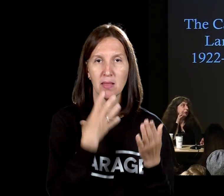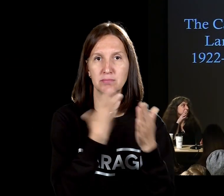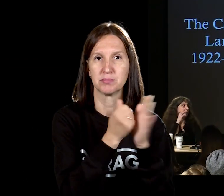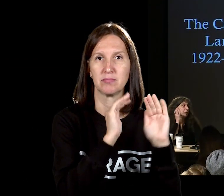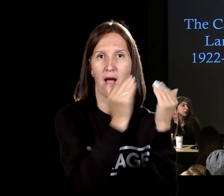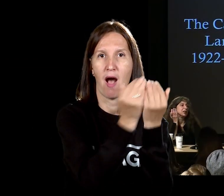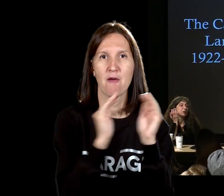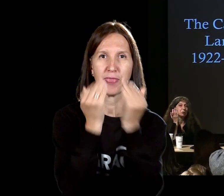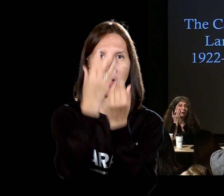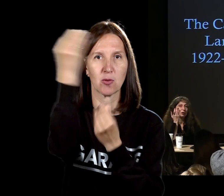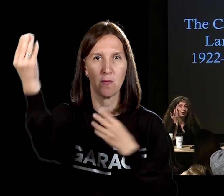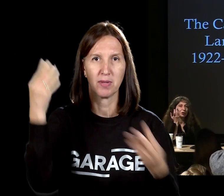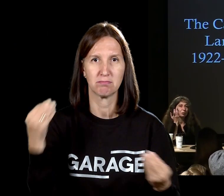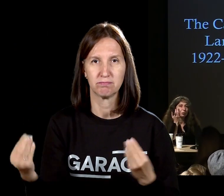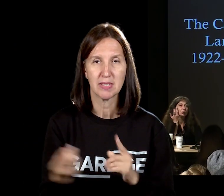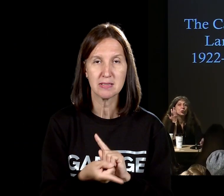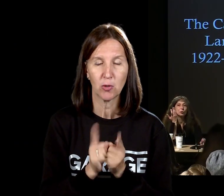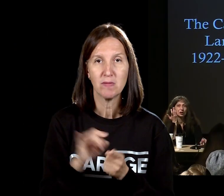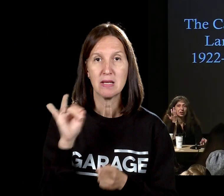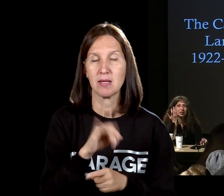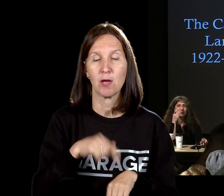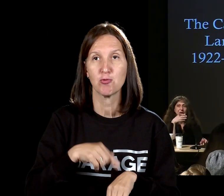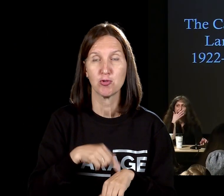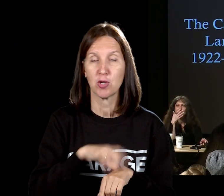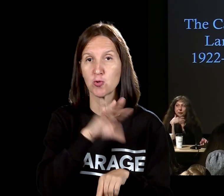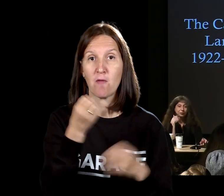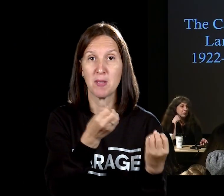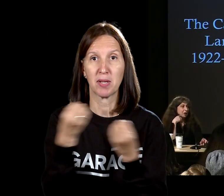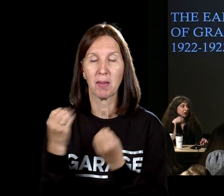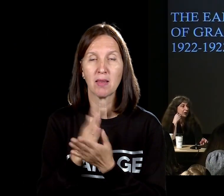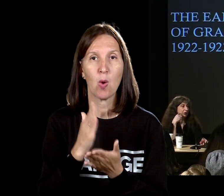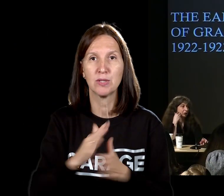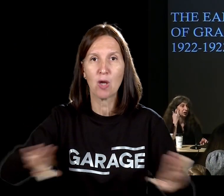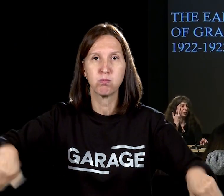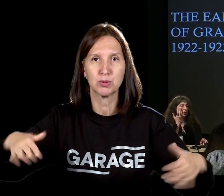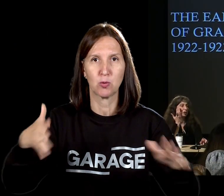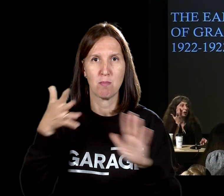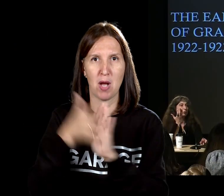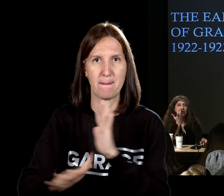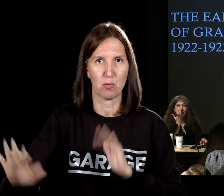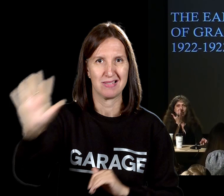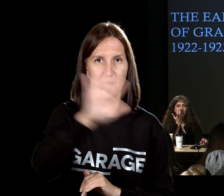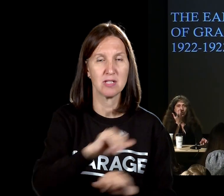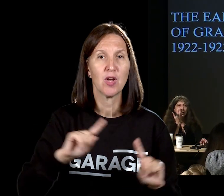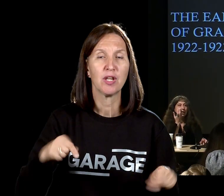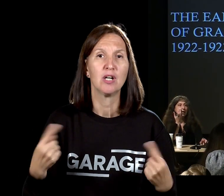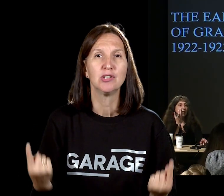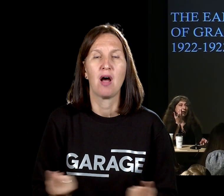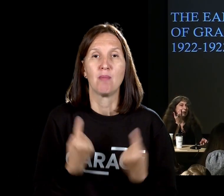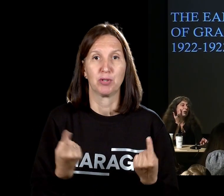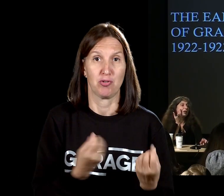автономным, все они пребывают в неком пустом пространстве, да, и даже самые обыденные